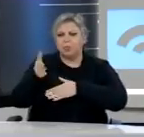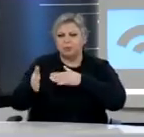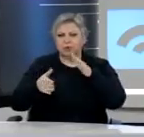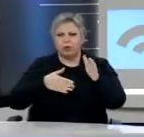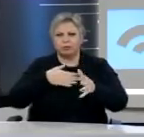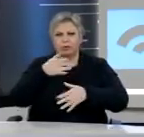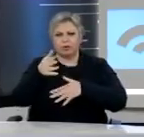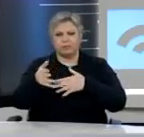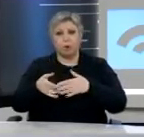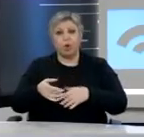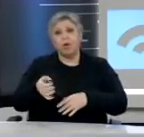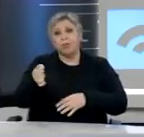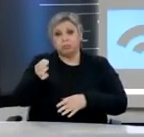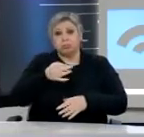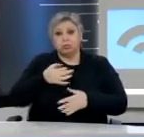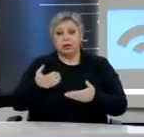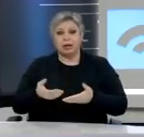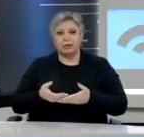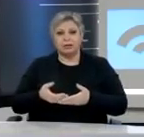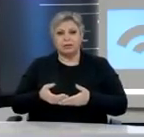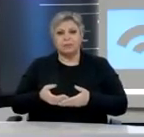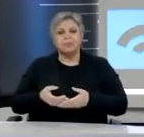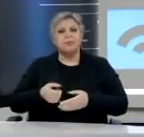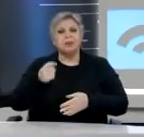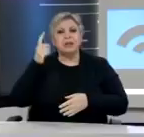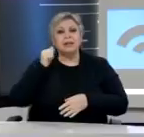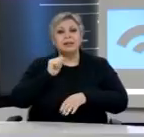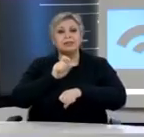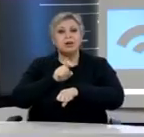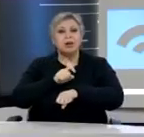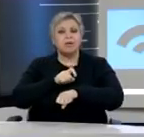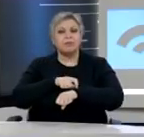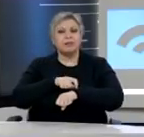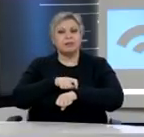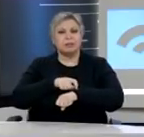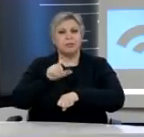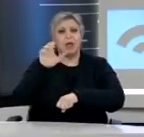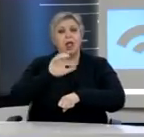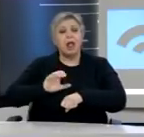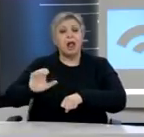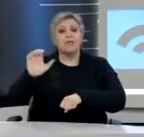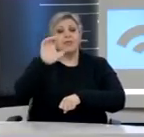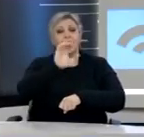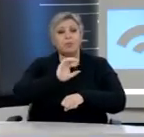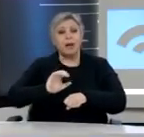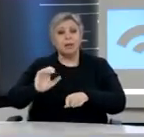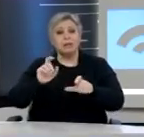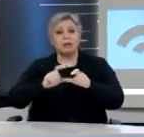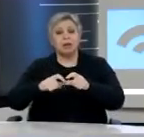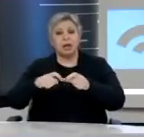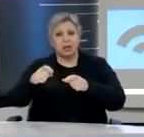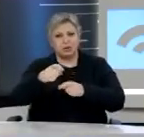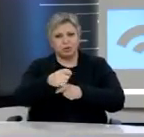στιγμή που αυτή τη στιγμή στην Ευρωπαϊκή Ένωση, μιας και είσαστε τόσο πολύ φιλοευρωπαίοι,